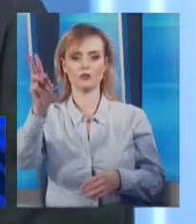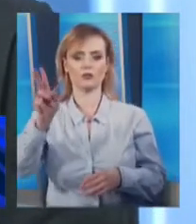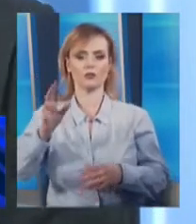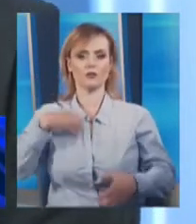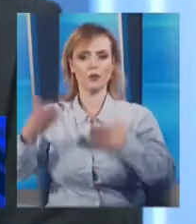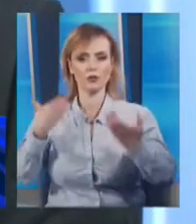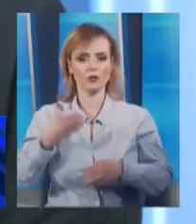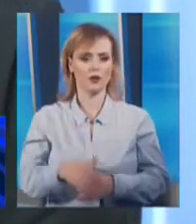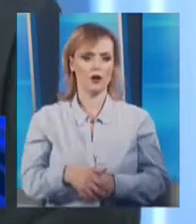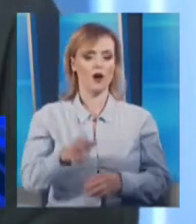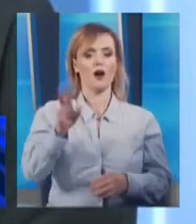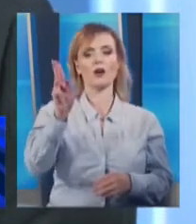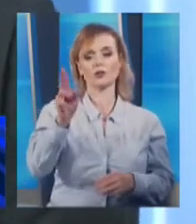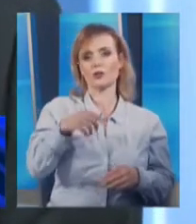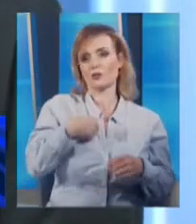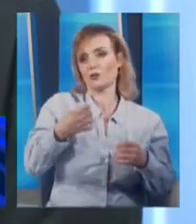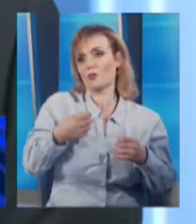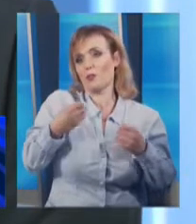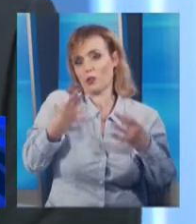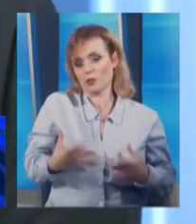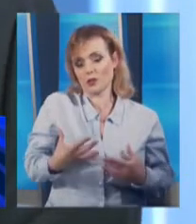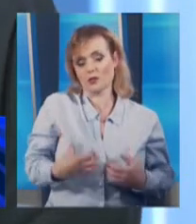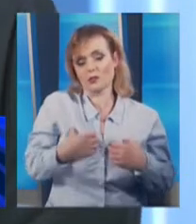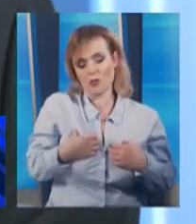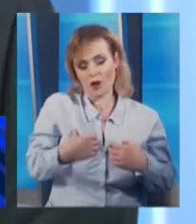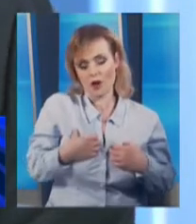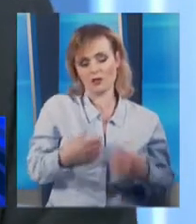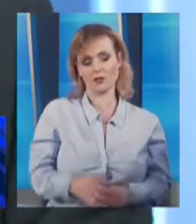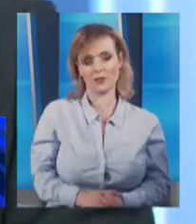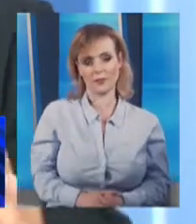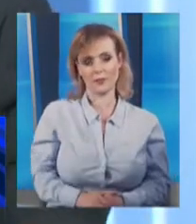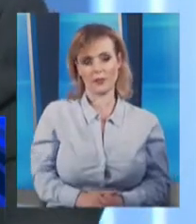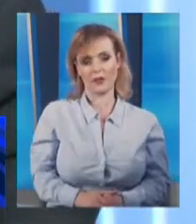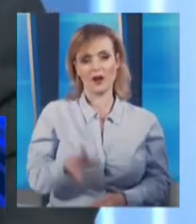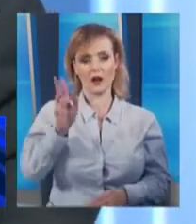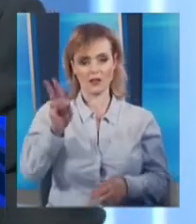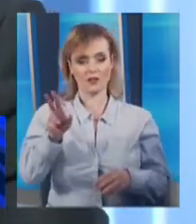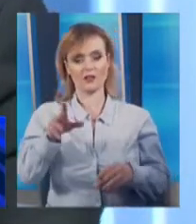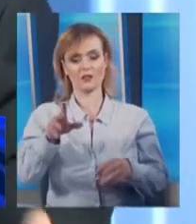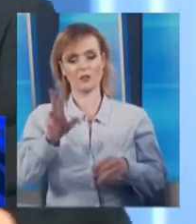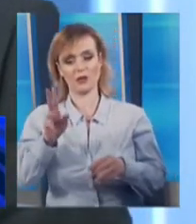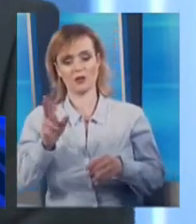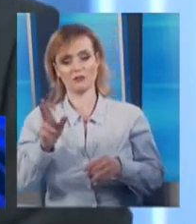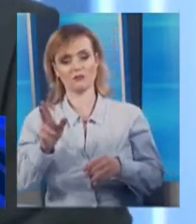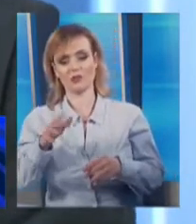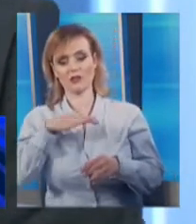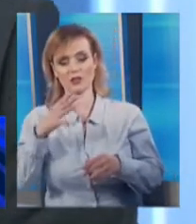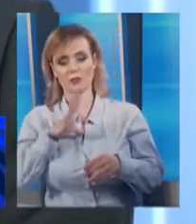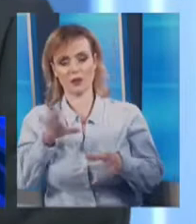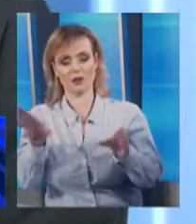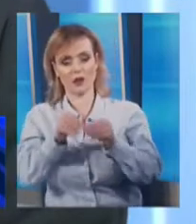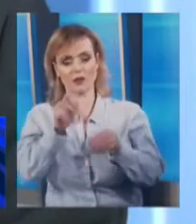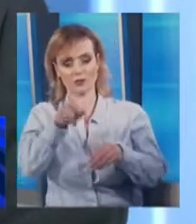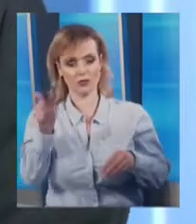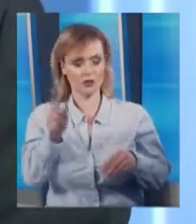grijă, iar unii poate din lașitate sau din trădare de țară s-au aflat pe cealaltă parte a baricadei decât lângă oameni. Acolo așa, unde a fost